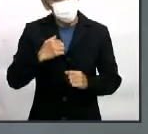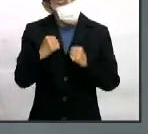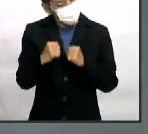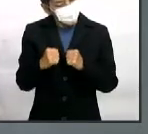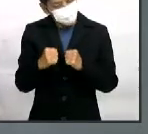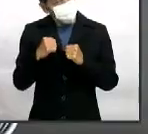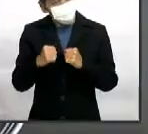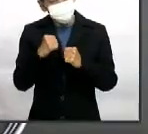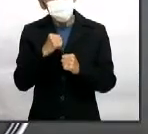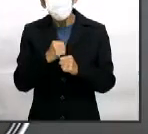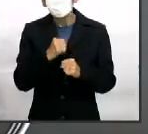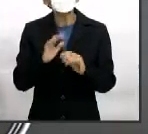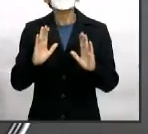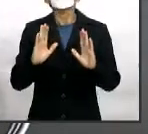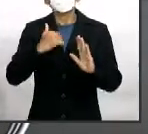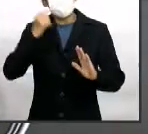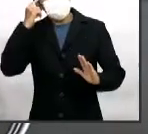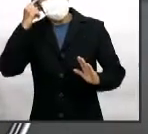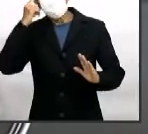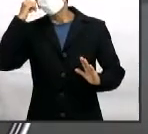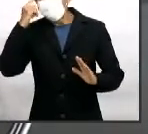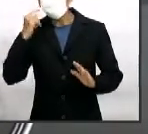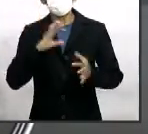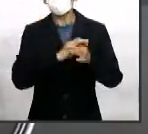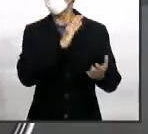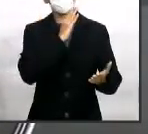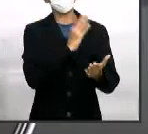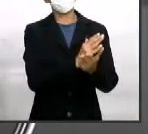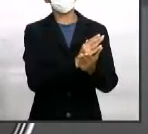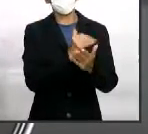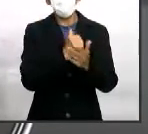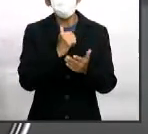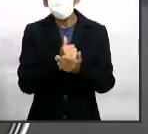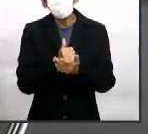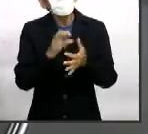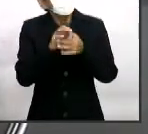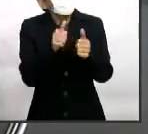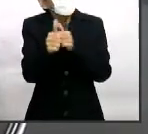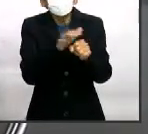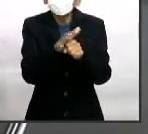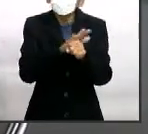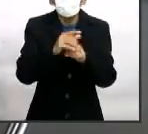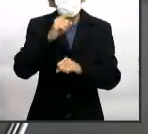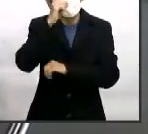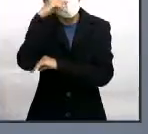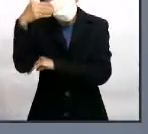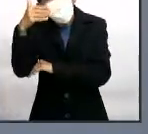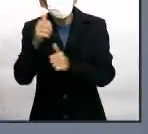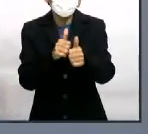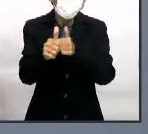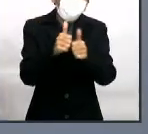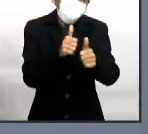อดเลยเป็นจุดที่ผมต้องเลือกผมก็เลยหยุดเลยเรื่องกีฬาไปแค่แมตช์เล็กๆอย่างเช่นกีฬาแห่งชาติเนาะ